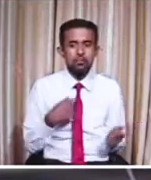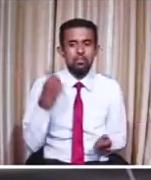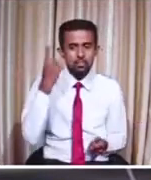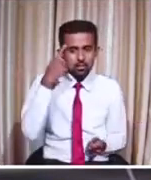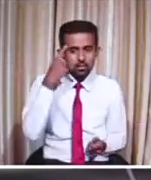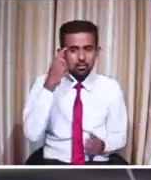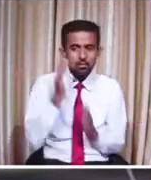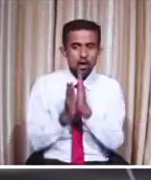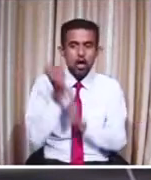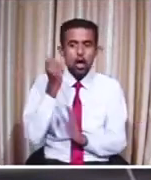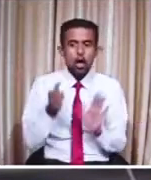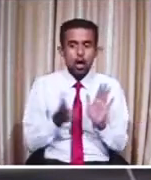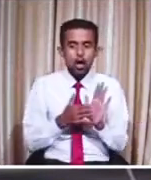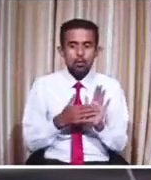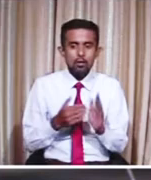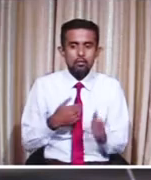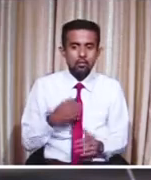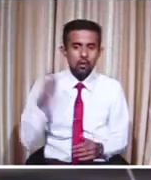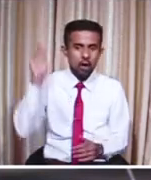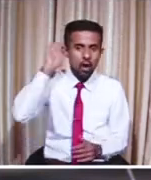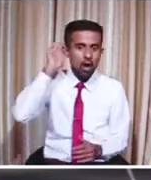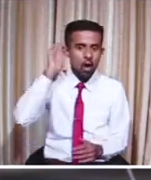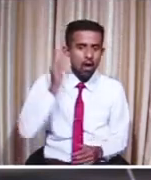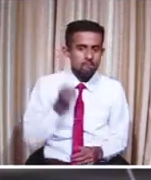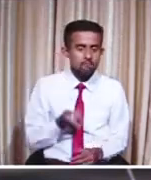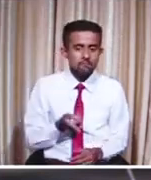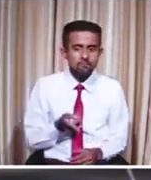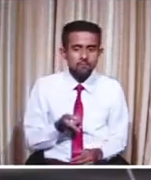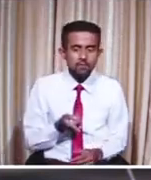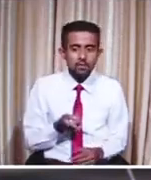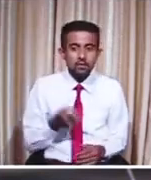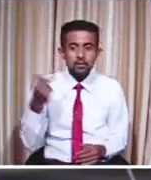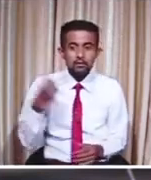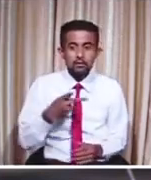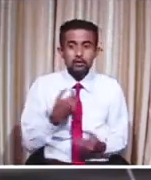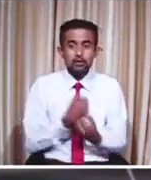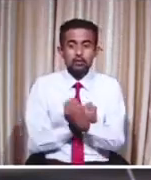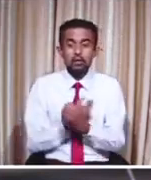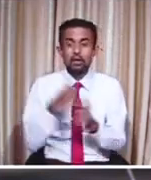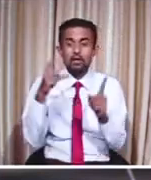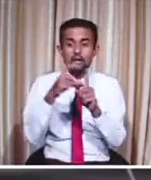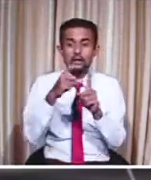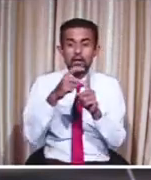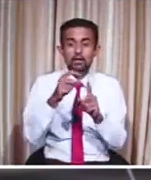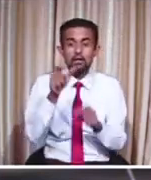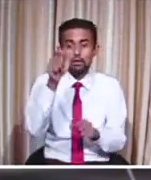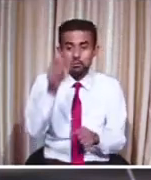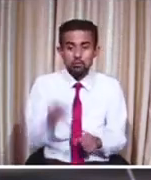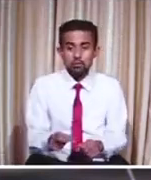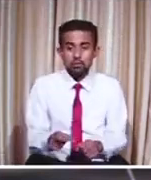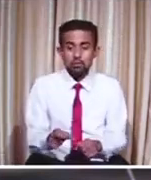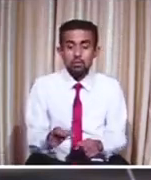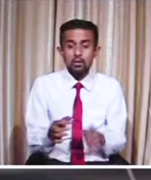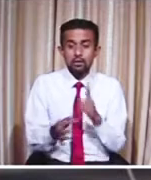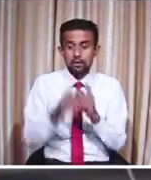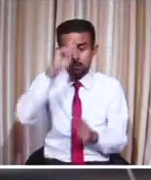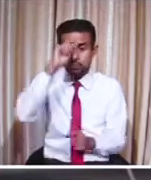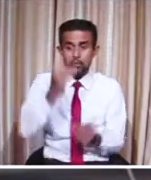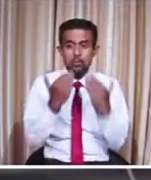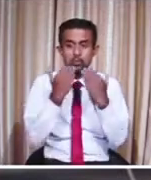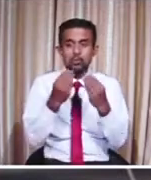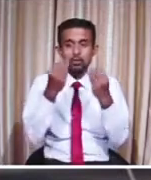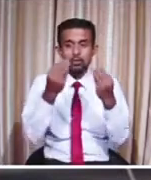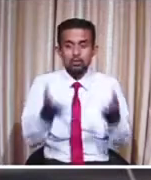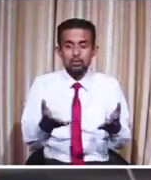විදියට මානව හිමිකම් කොමිසම පැත්තෙන් මට ලැබෙන ආරංචි වල හැටියට නියෝජ්‍ය පොලිස්පති දේශබන්දු තෙන්නකෝන් ඔහුට ජනාධිපතිවරයා උපදෙස්